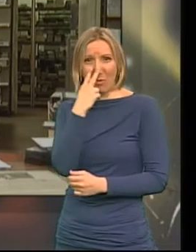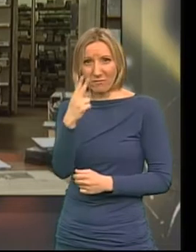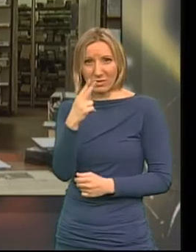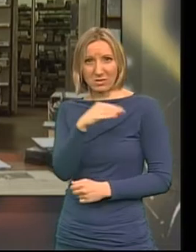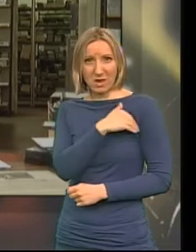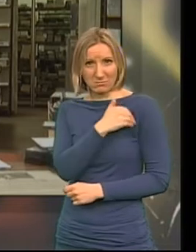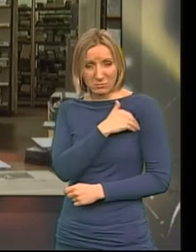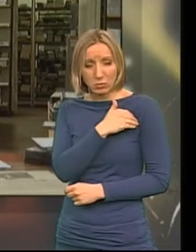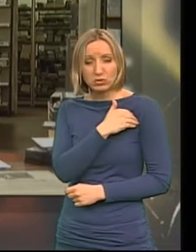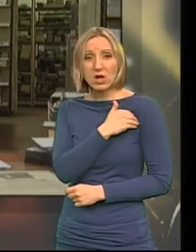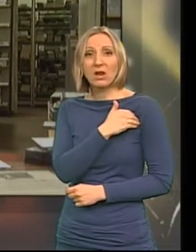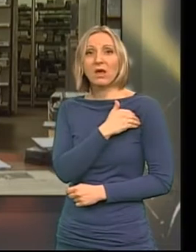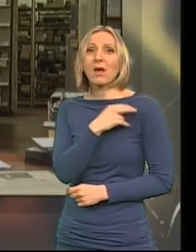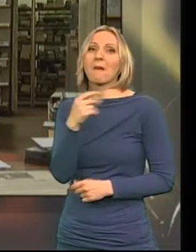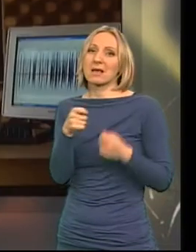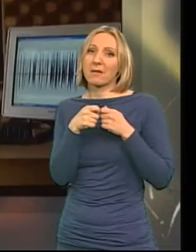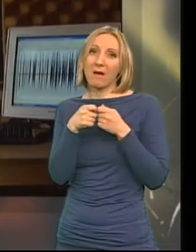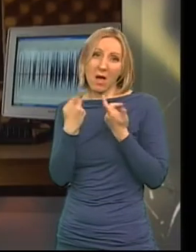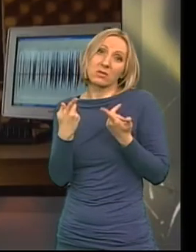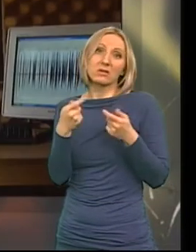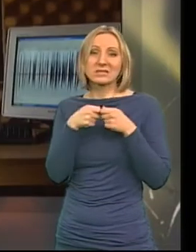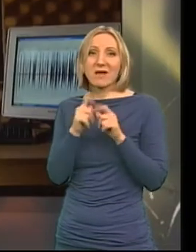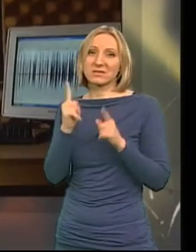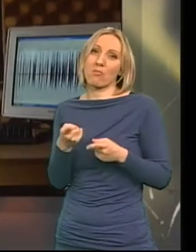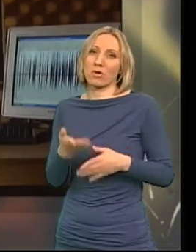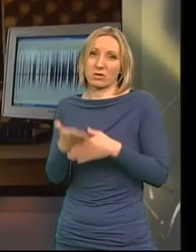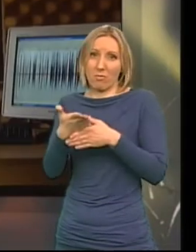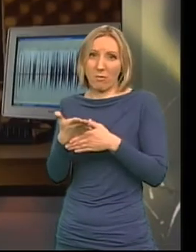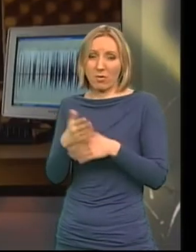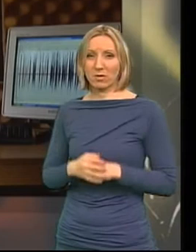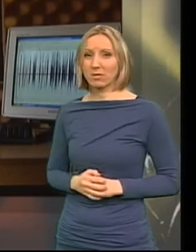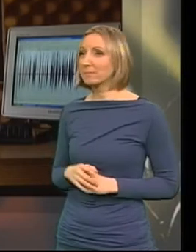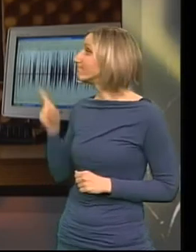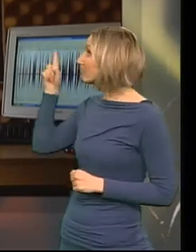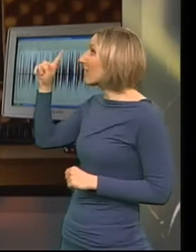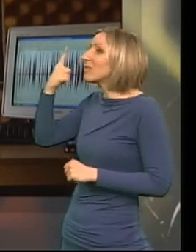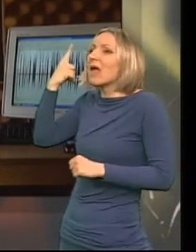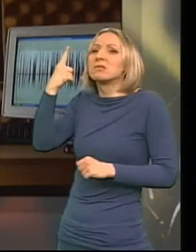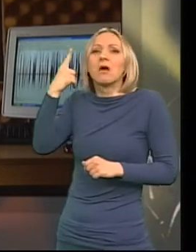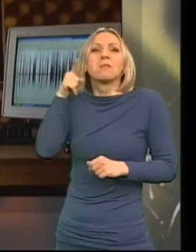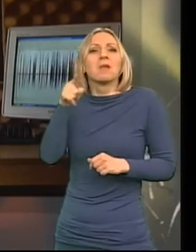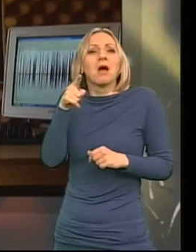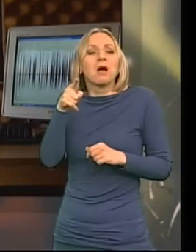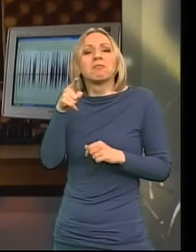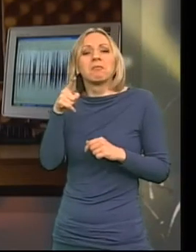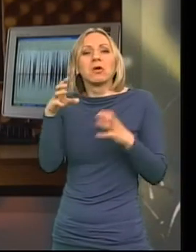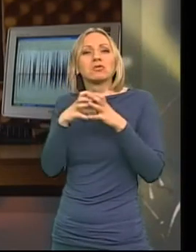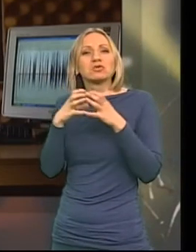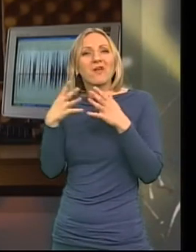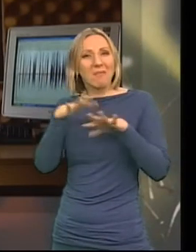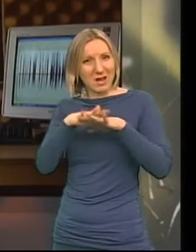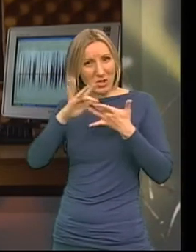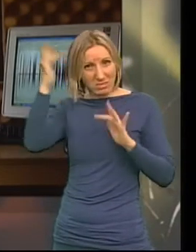priskoči u pomoć na ovaj način. Ja sam jedno jutro na društvenim mrežama naišla na poziv Saveza slepih i